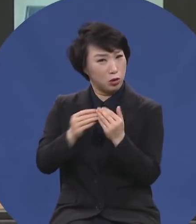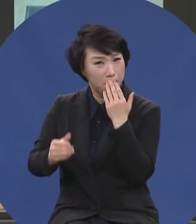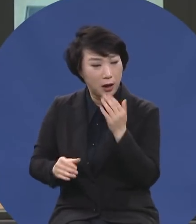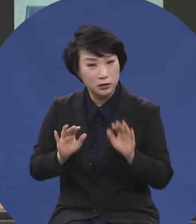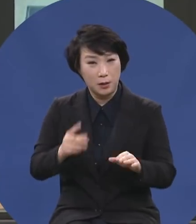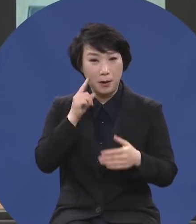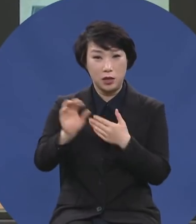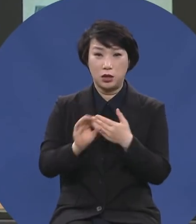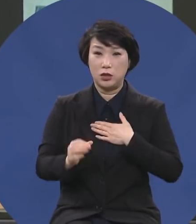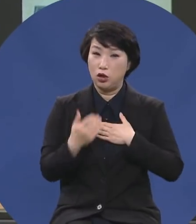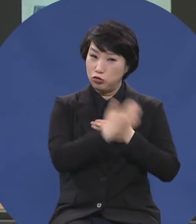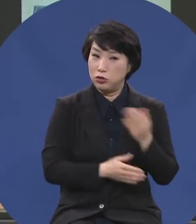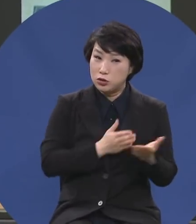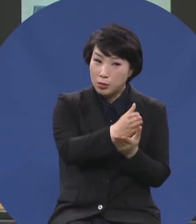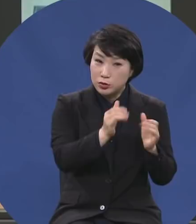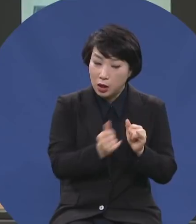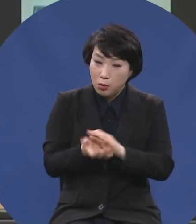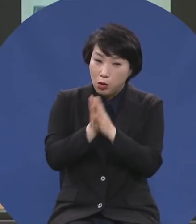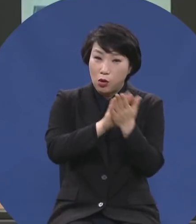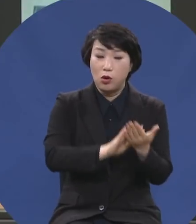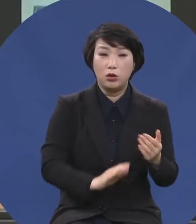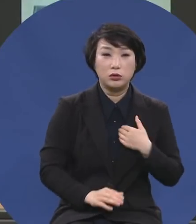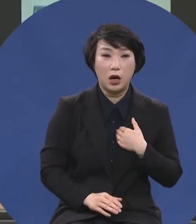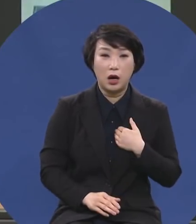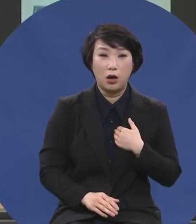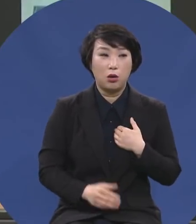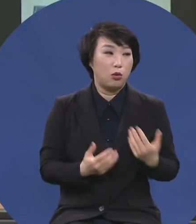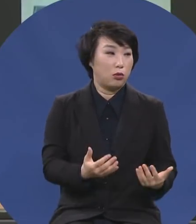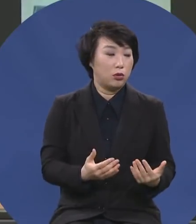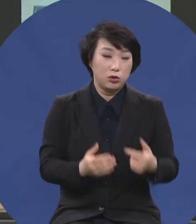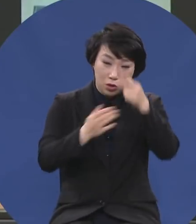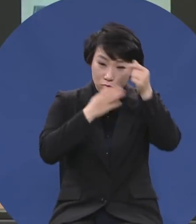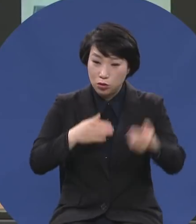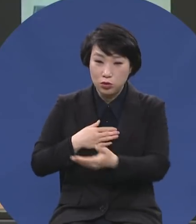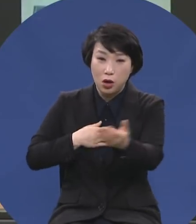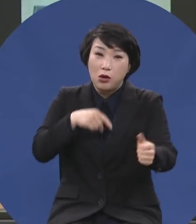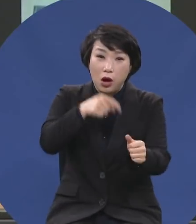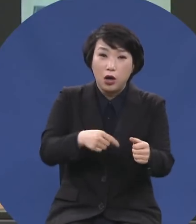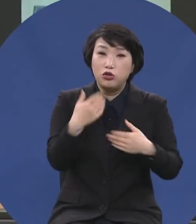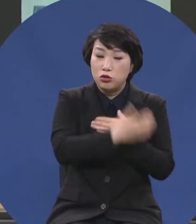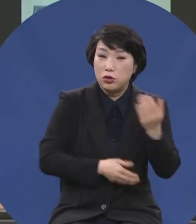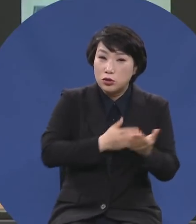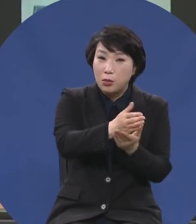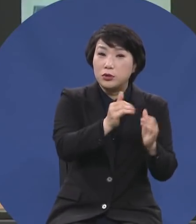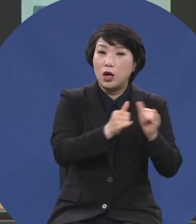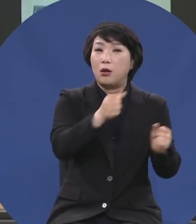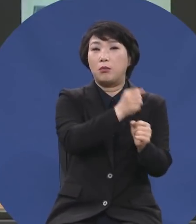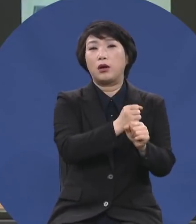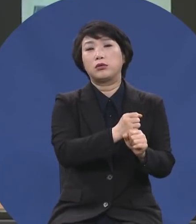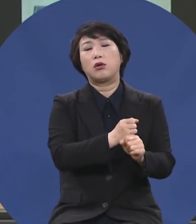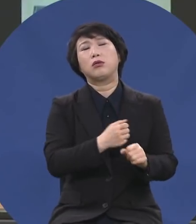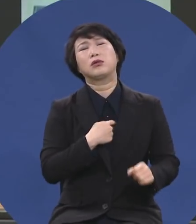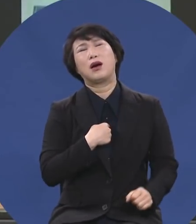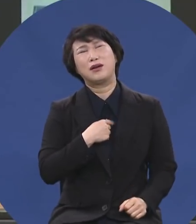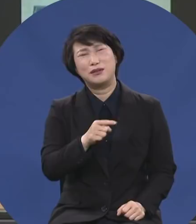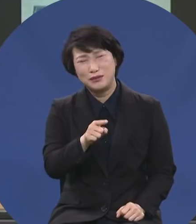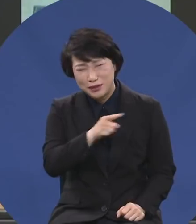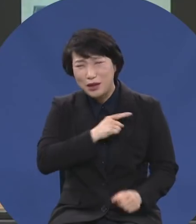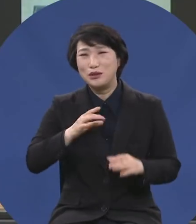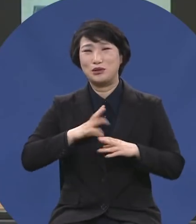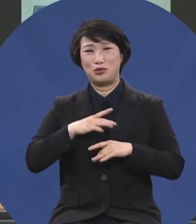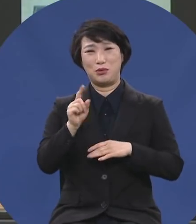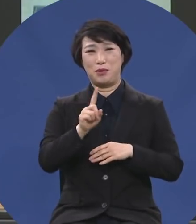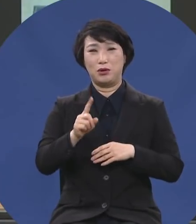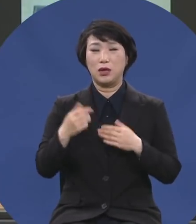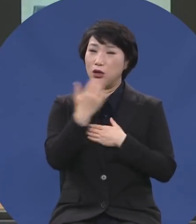육의 사람이 되면 성령을, 성도를 육의 사람으로 만들 수밖에 없으니 제일 두려운 것이